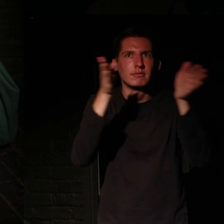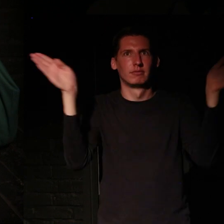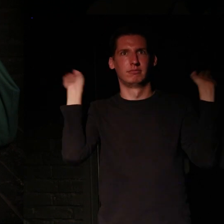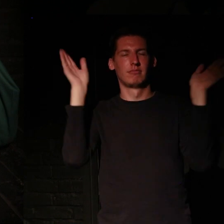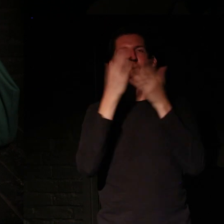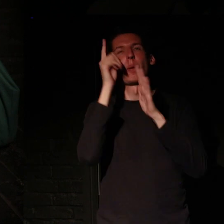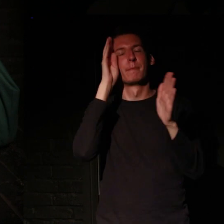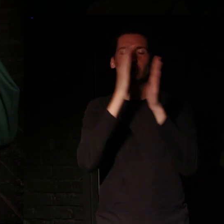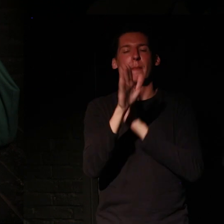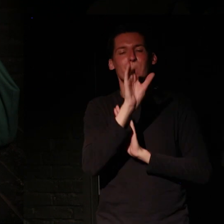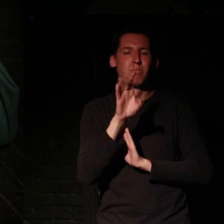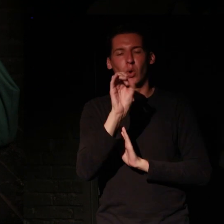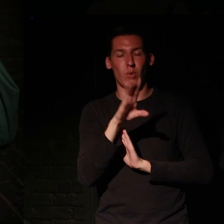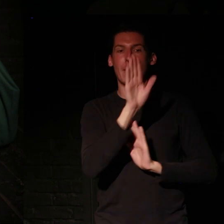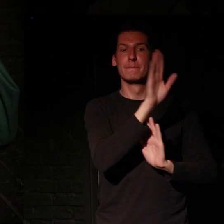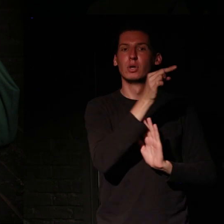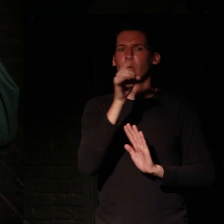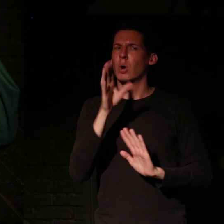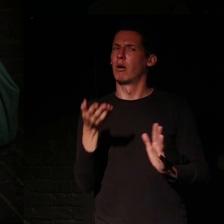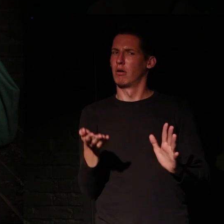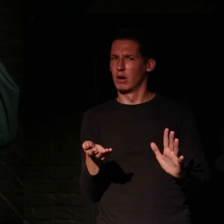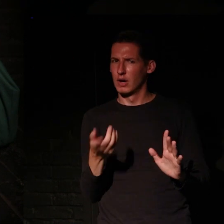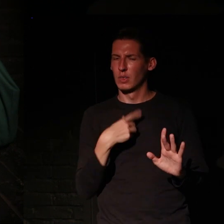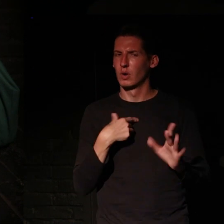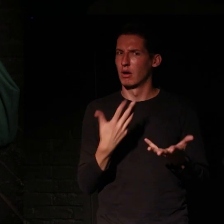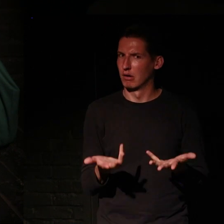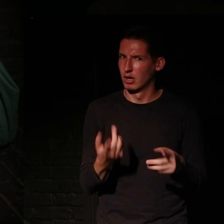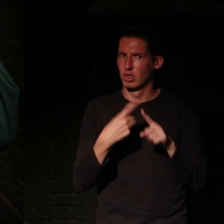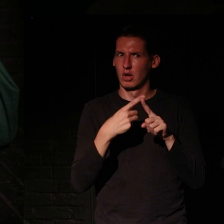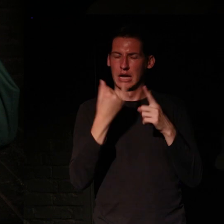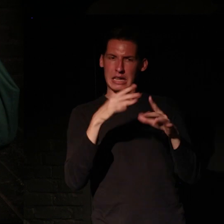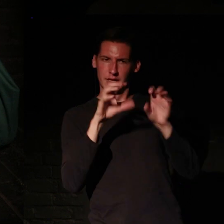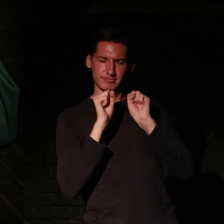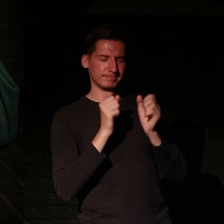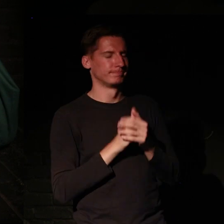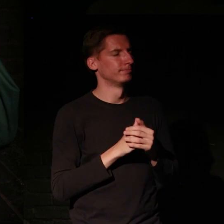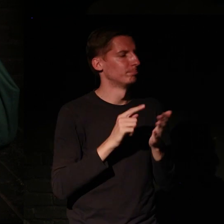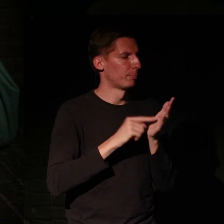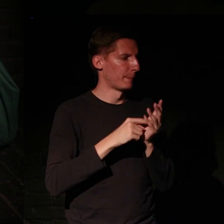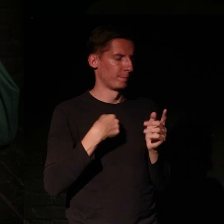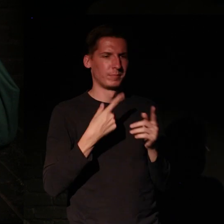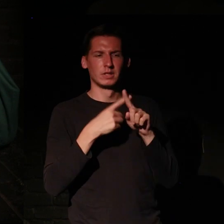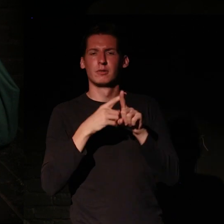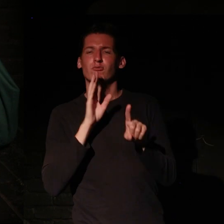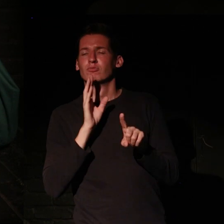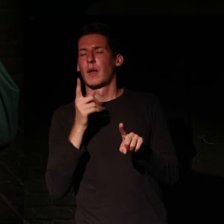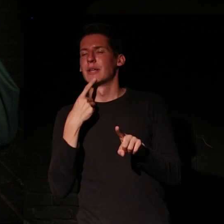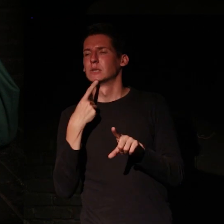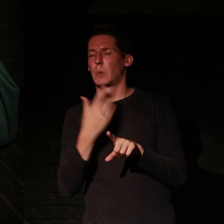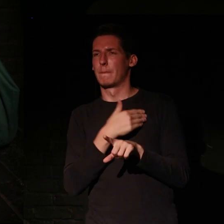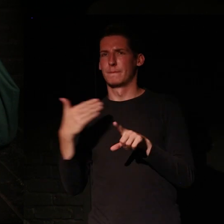Tak, zdecydowanie tak. No, pewnie dałoby się to również zrobić w języku polskim.